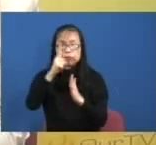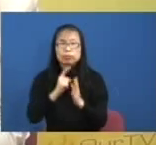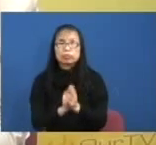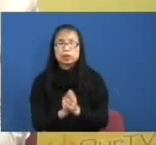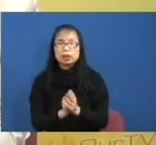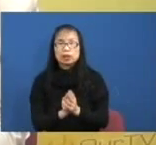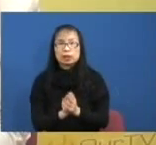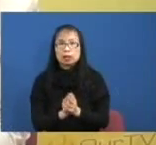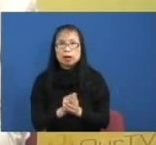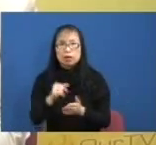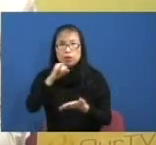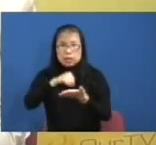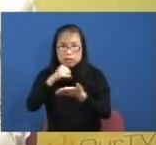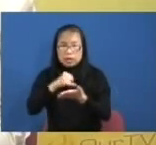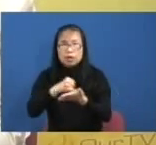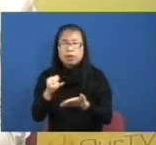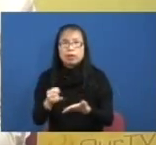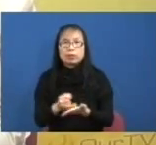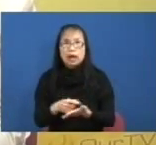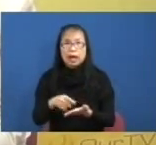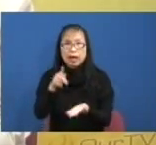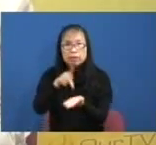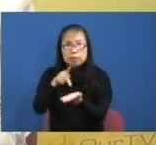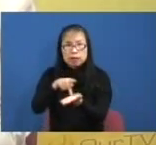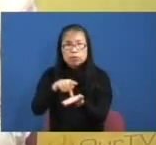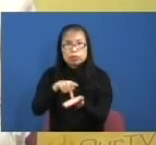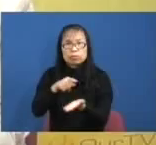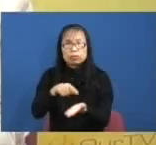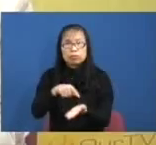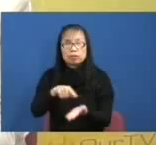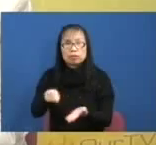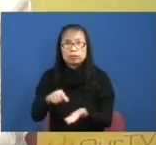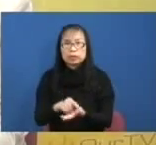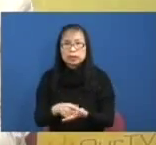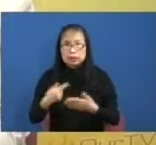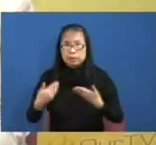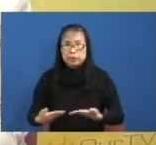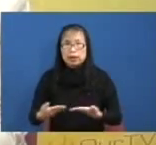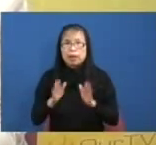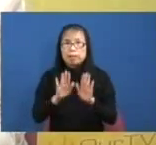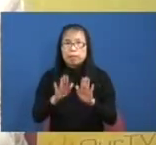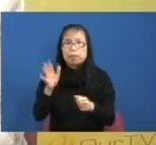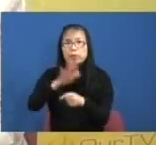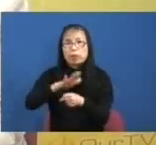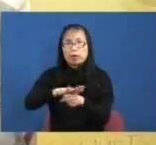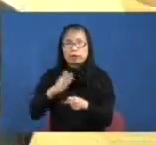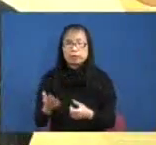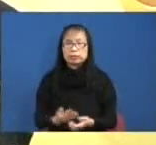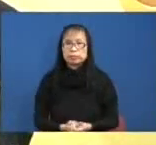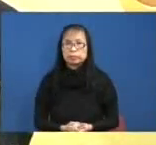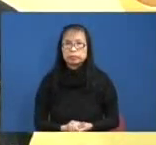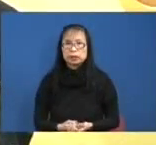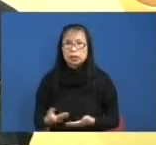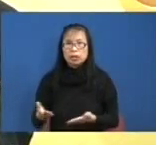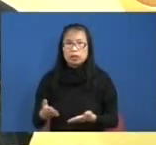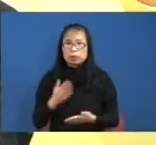個差餉地租一樣會係升高，咁變咗而家都係先幫補下嘅啫。 先幫補下咯。咁但